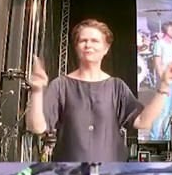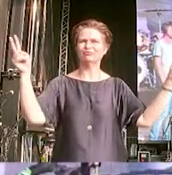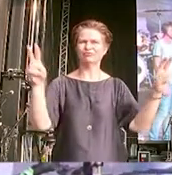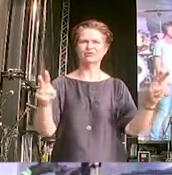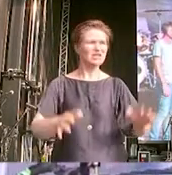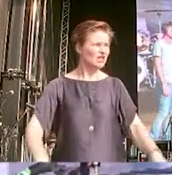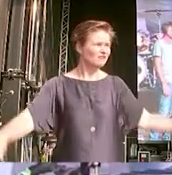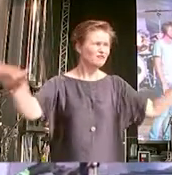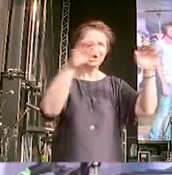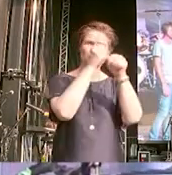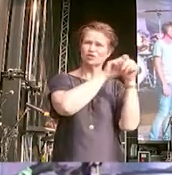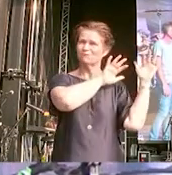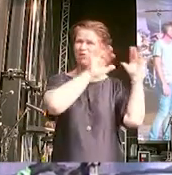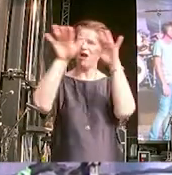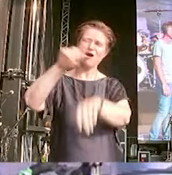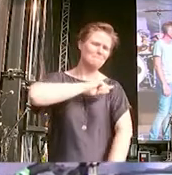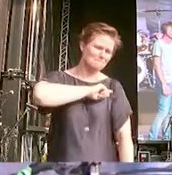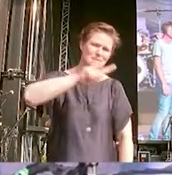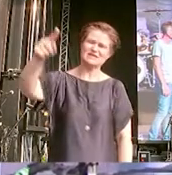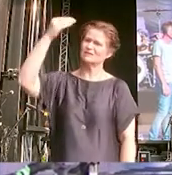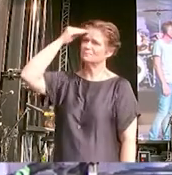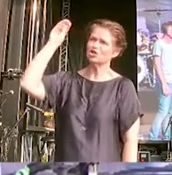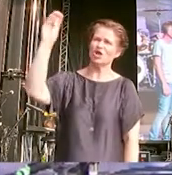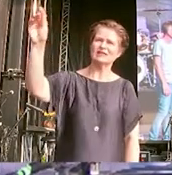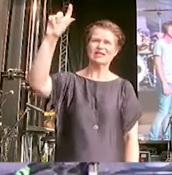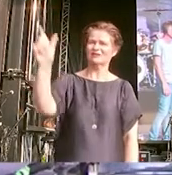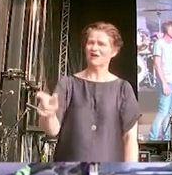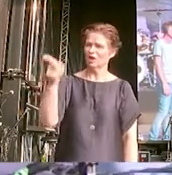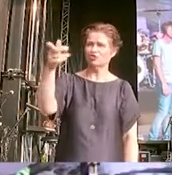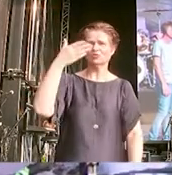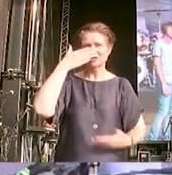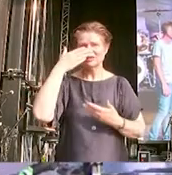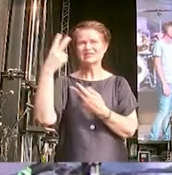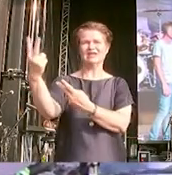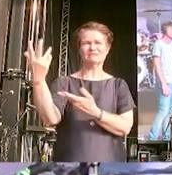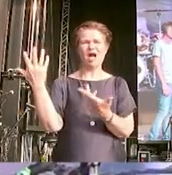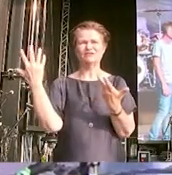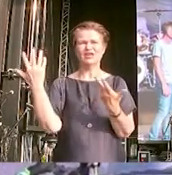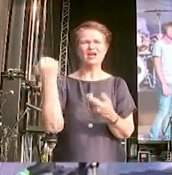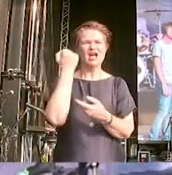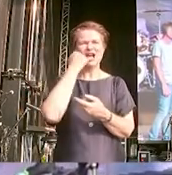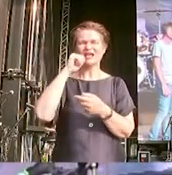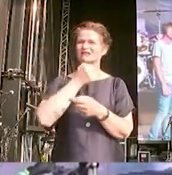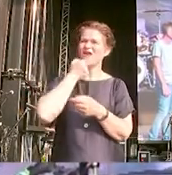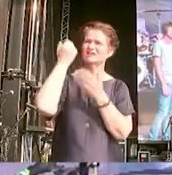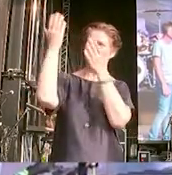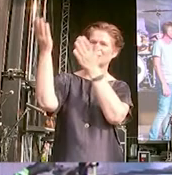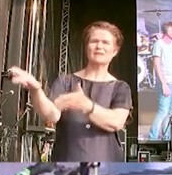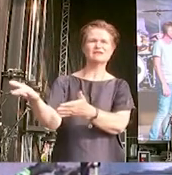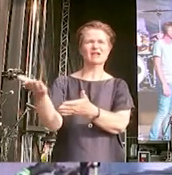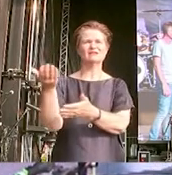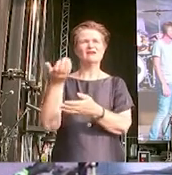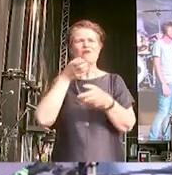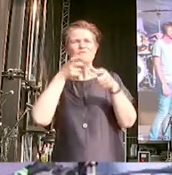nach Italien. Dort sehen wir, was passiert, wenn Rechtspopulisten, Rechtsextremisten an die Regierung kommen.